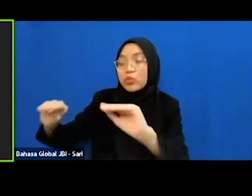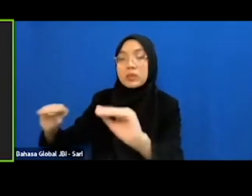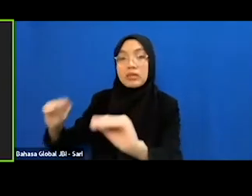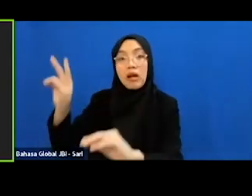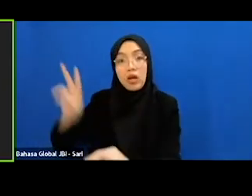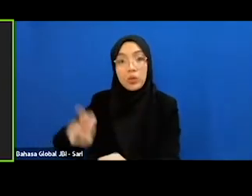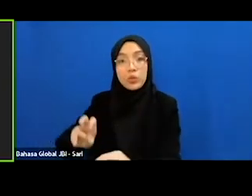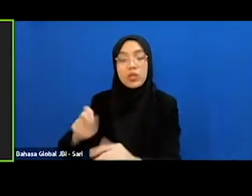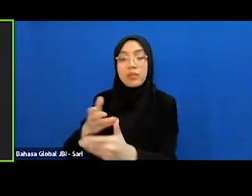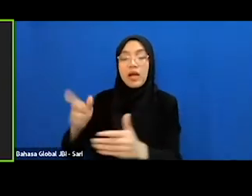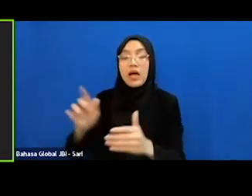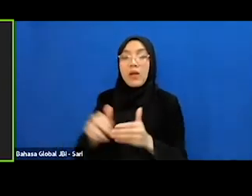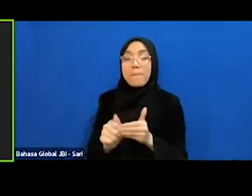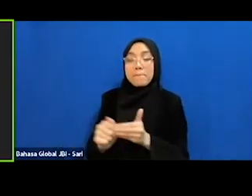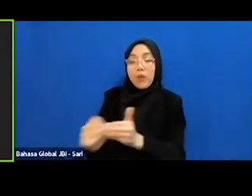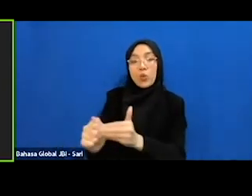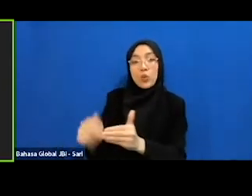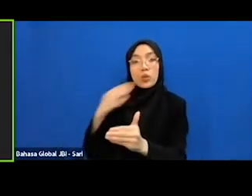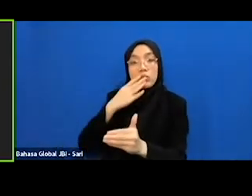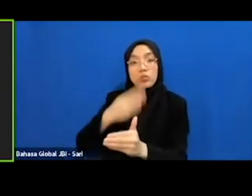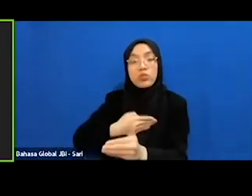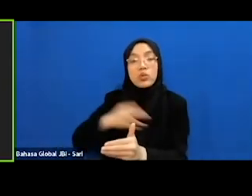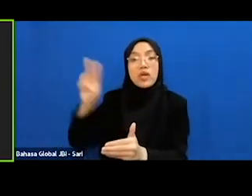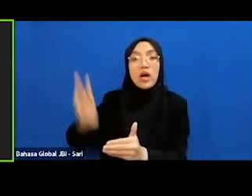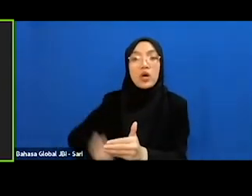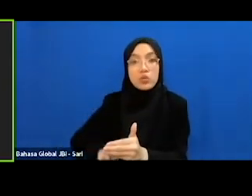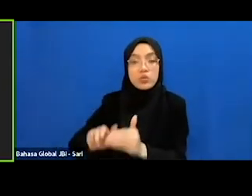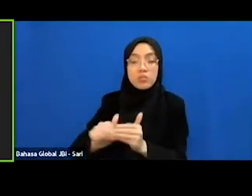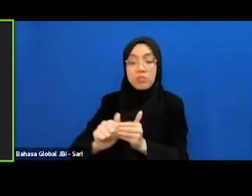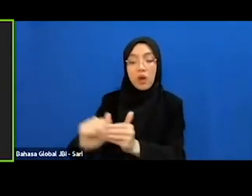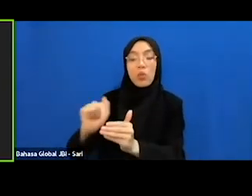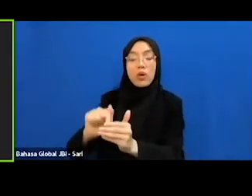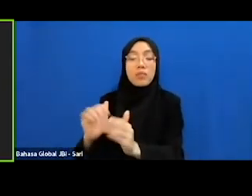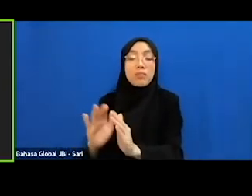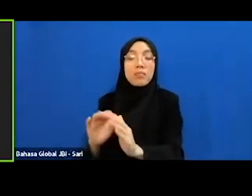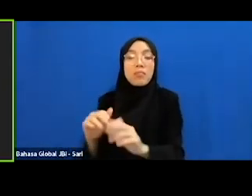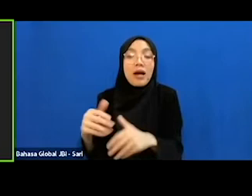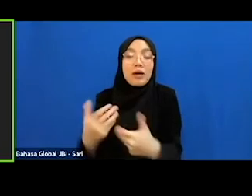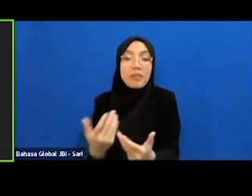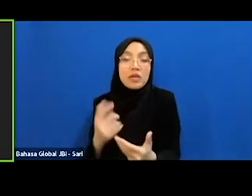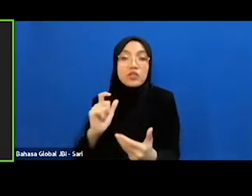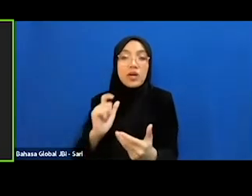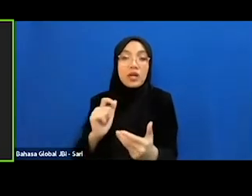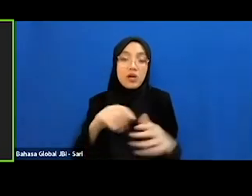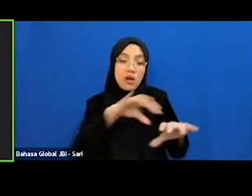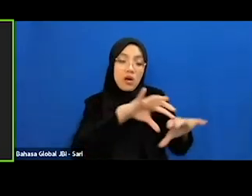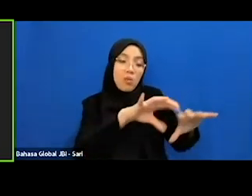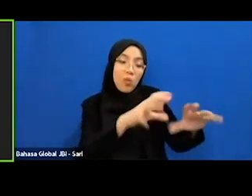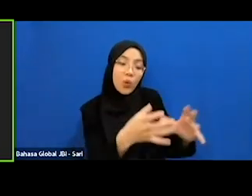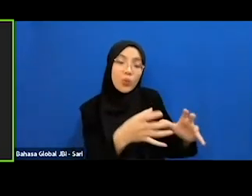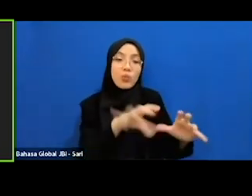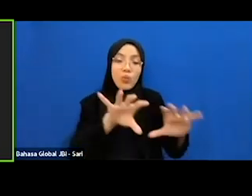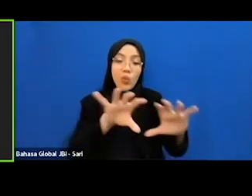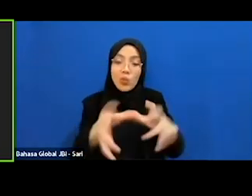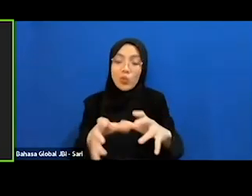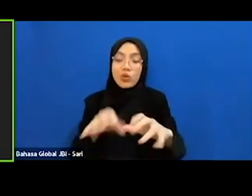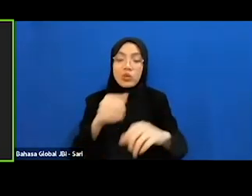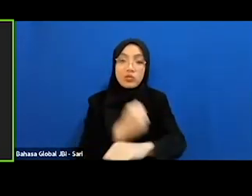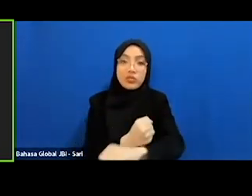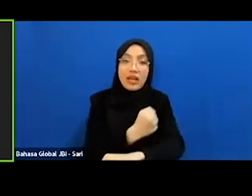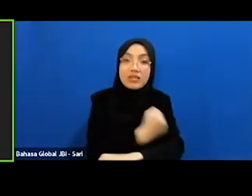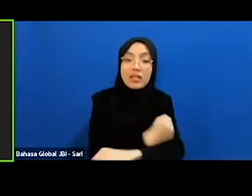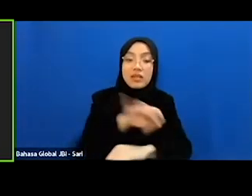gaib caidance Bagaimana cara memilih produk dan jasa